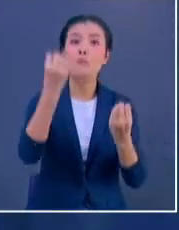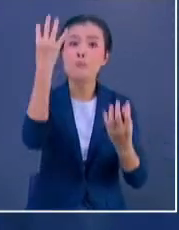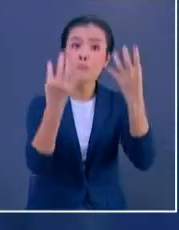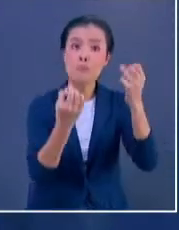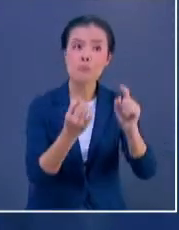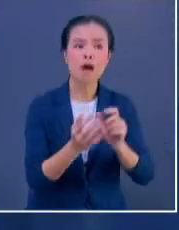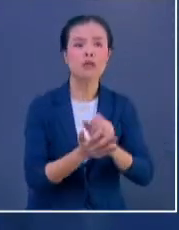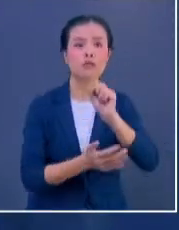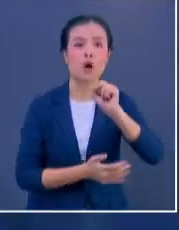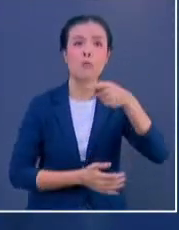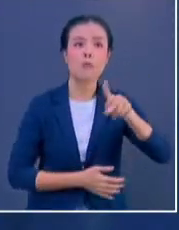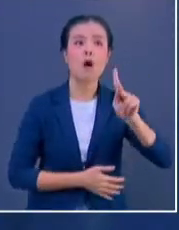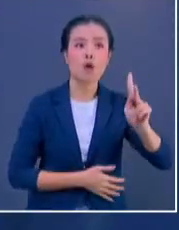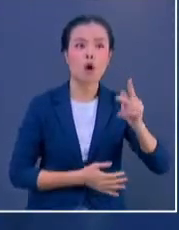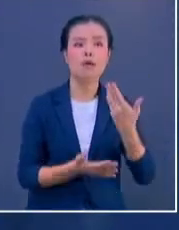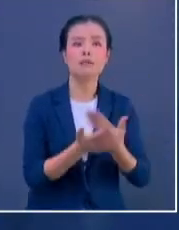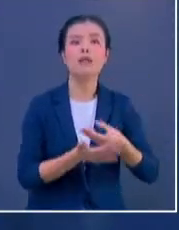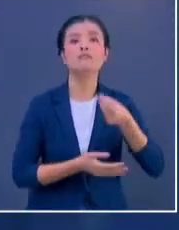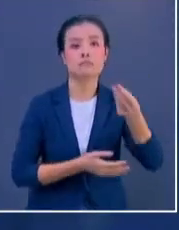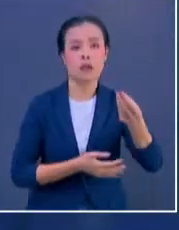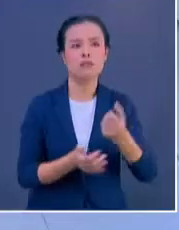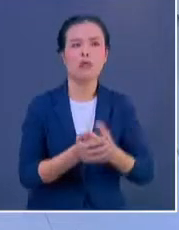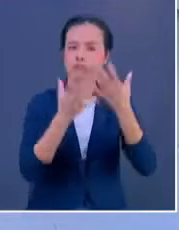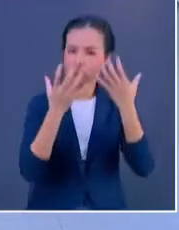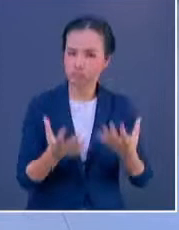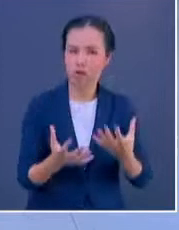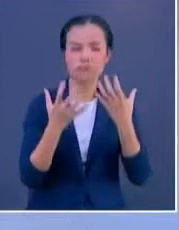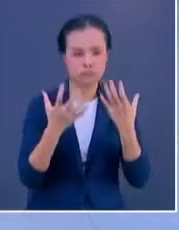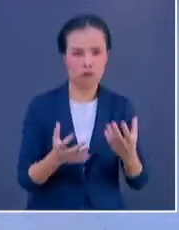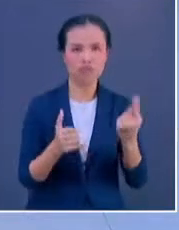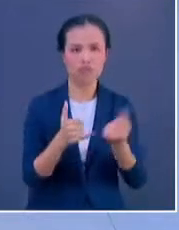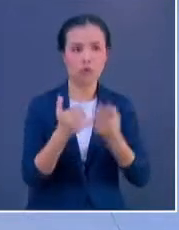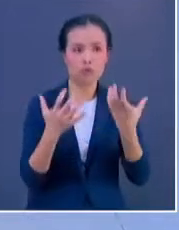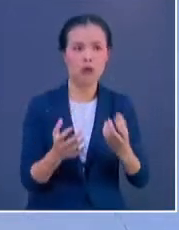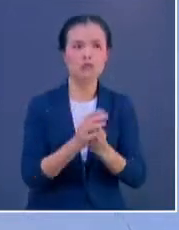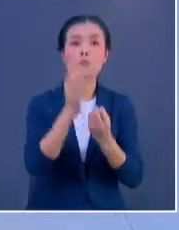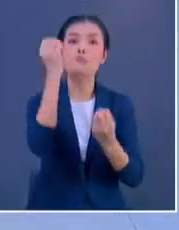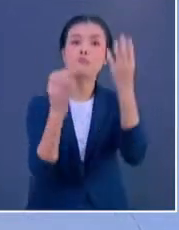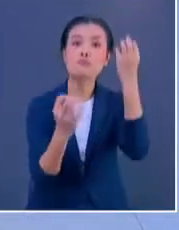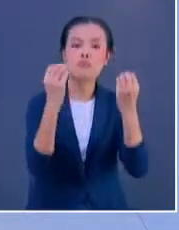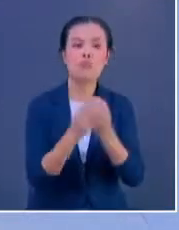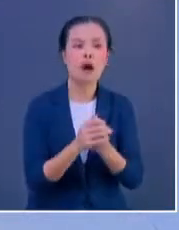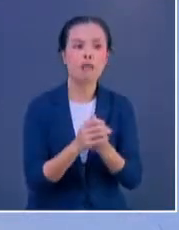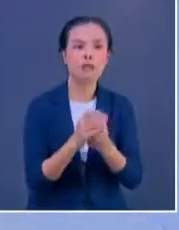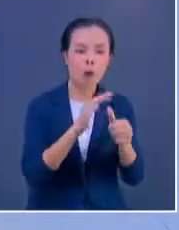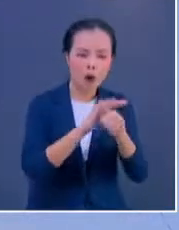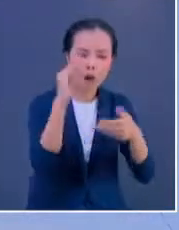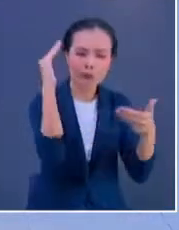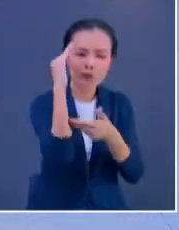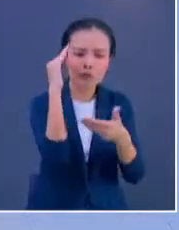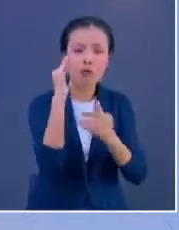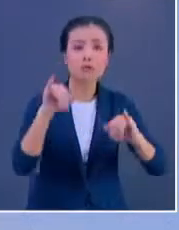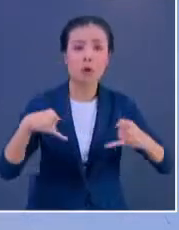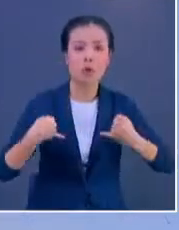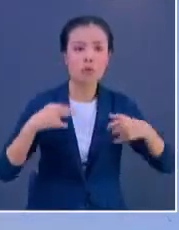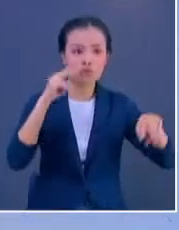ได้เกี่ยวเรื่องสปก.แล้วสปก.ก็คืนกันไป อันนั้นมันหนักยิ่งกว่าสปก. ครับผม ที่ตรงนี้มันเป็นที่ป่า ครับ แล้วไปแอบบุกรุกครอบครองแบบนี้ถ้าตรวจสอบเ